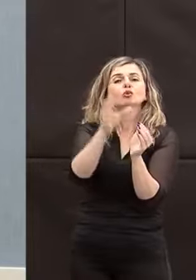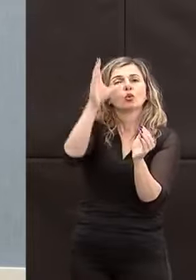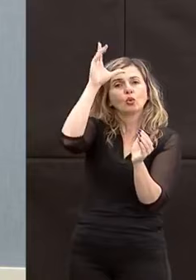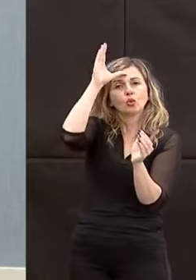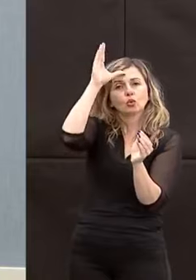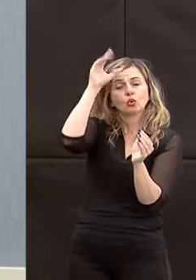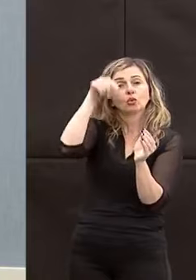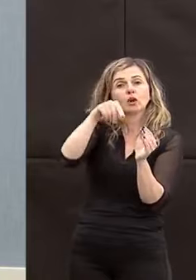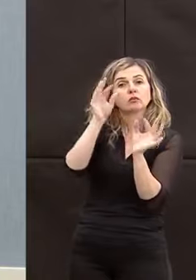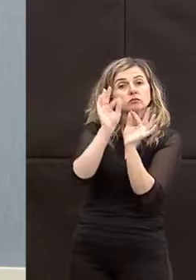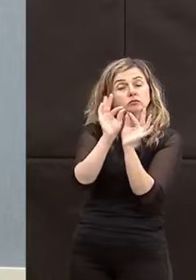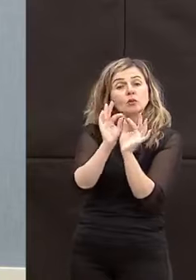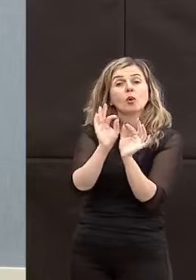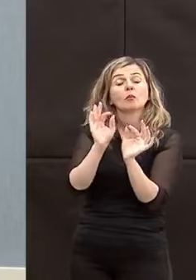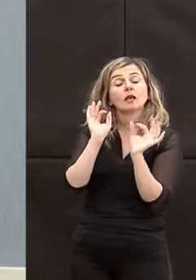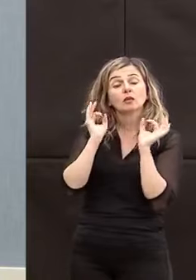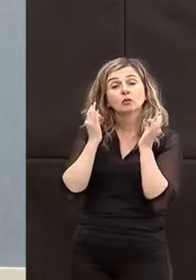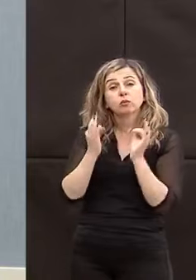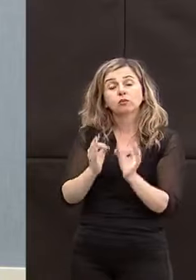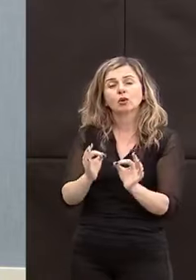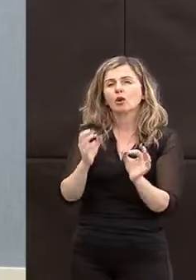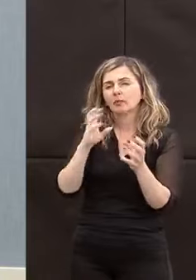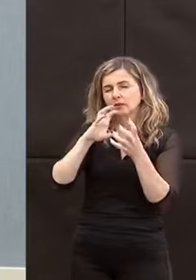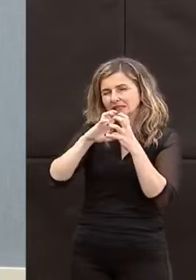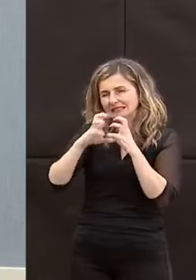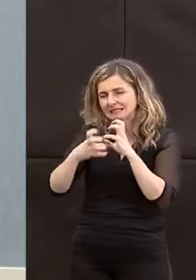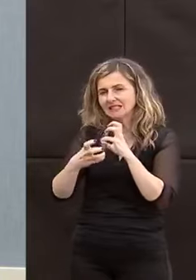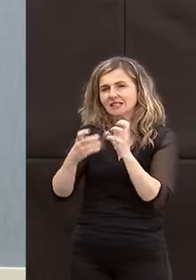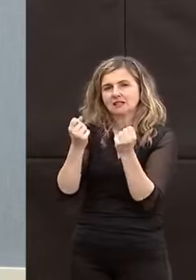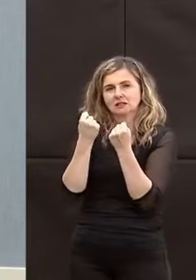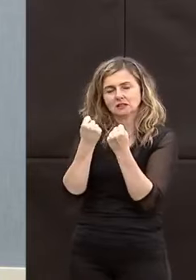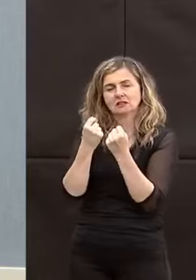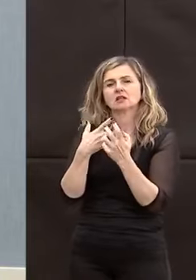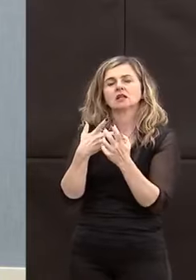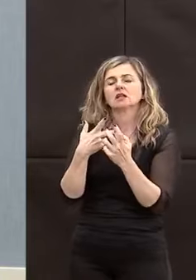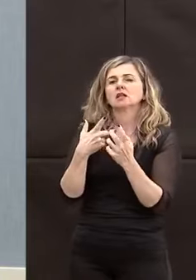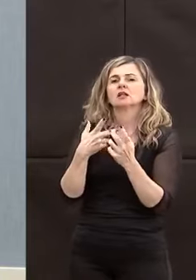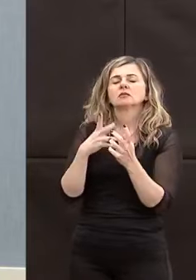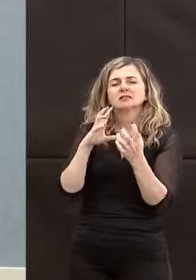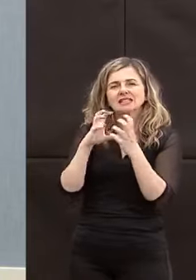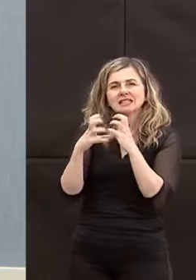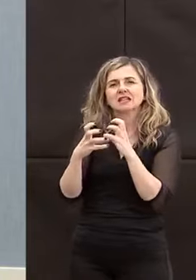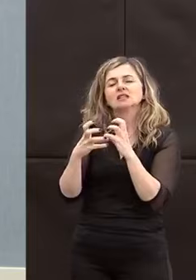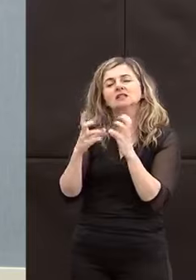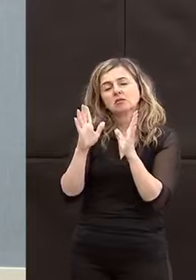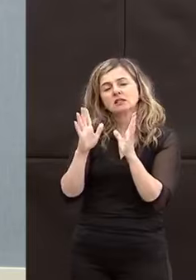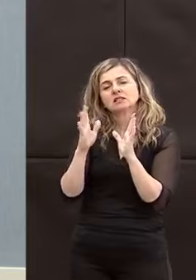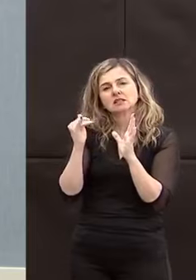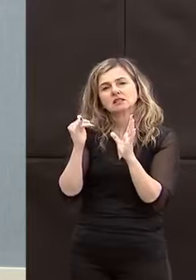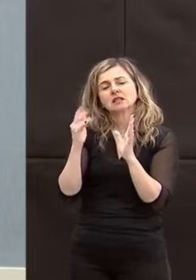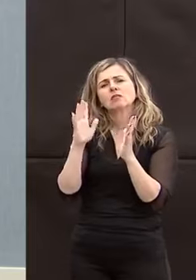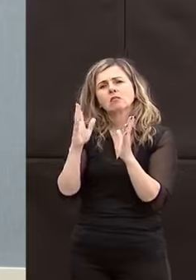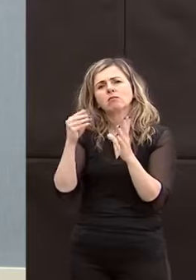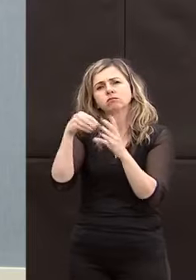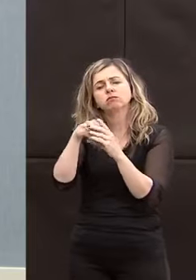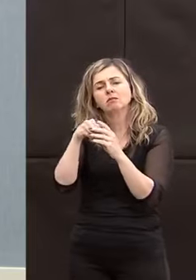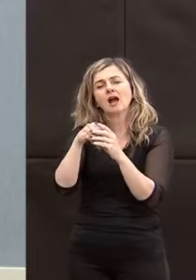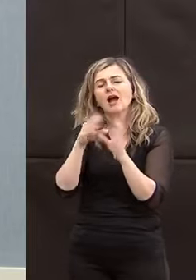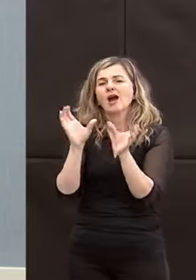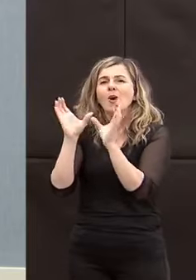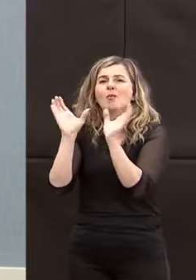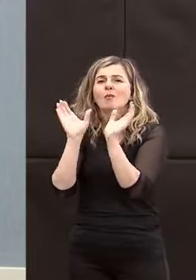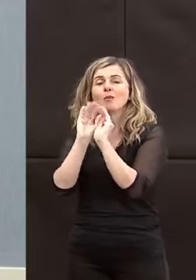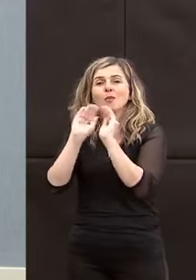in un momento ovviamente di crisi di crisi nella quale però ovviamente il mondo della cultura